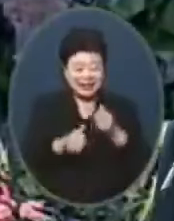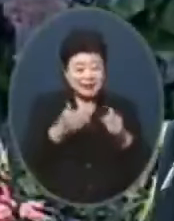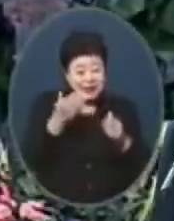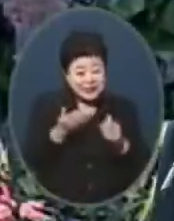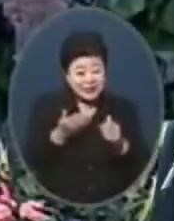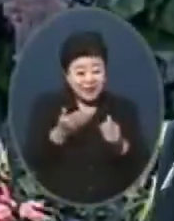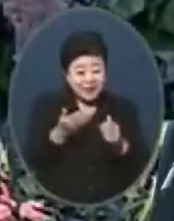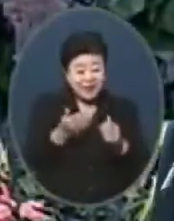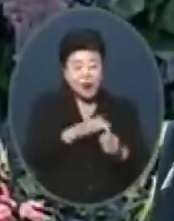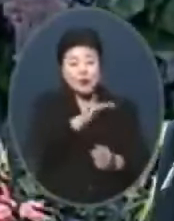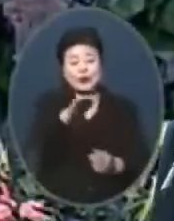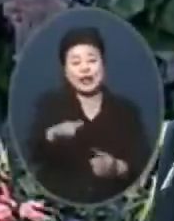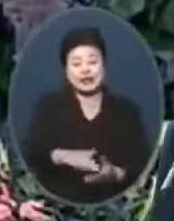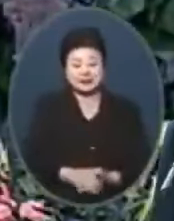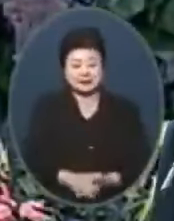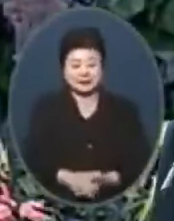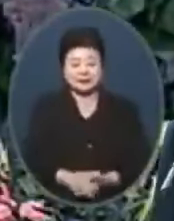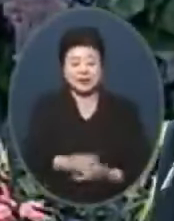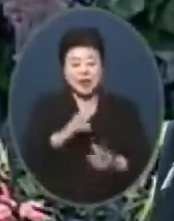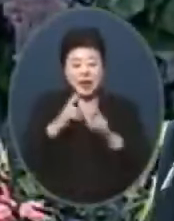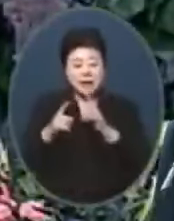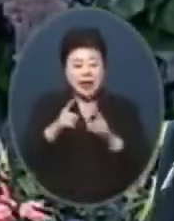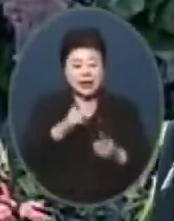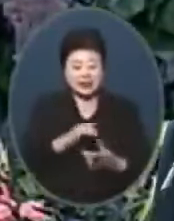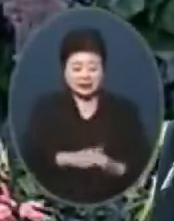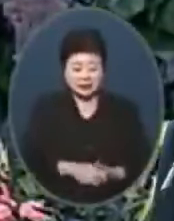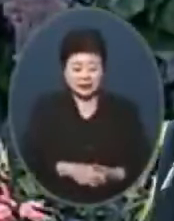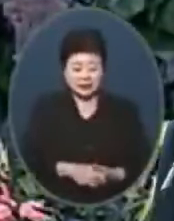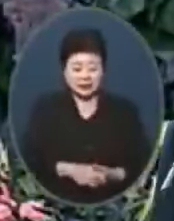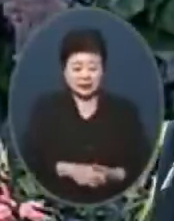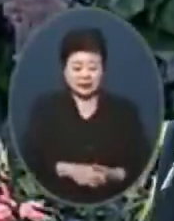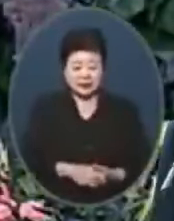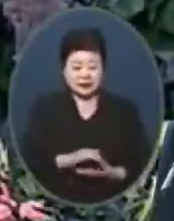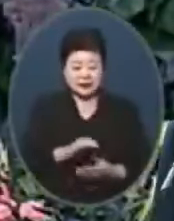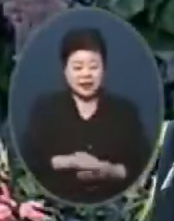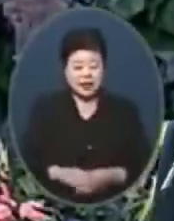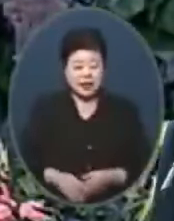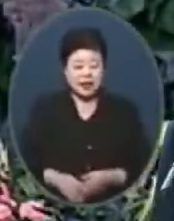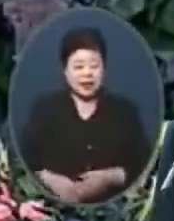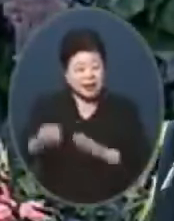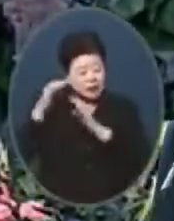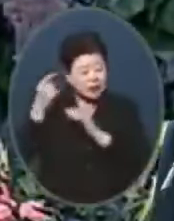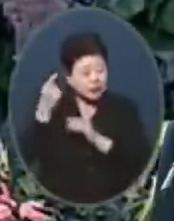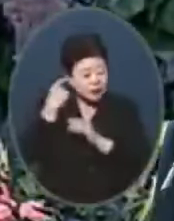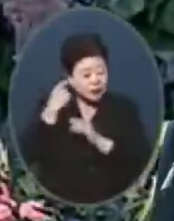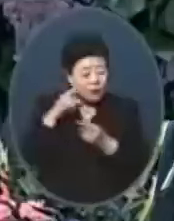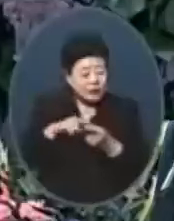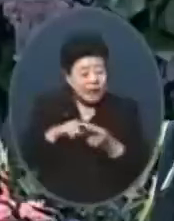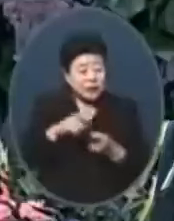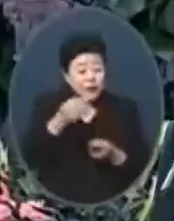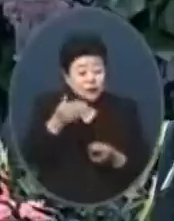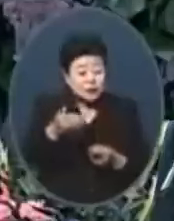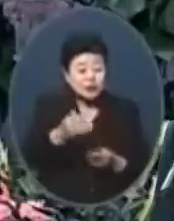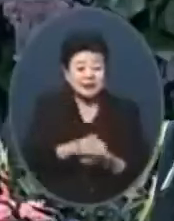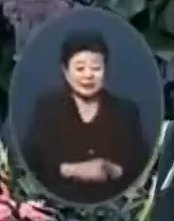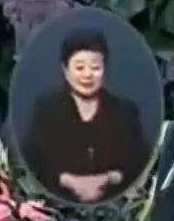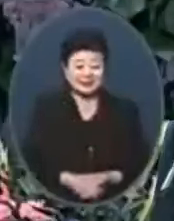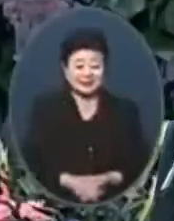하나님께서는 우리가 말하는 말을 기울여 듣고서 그대로 해주시겠다고 하신